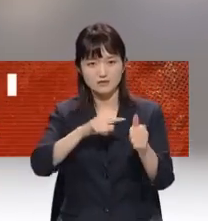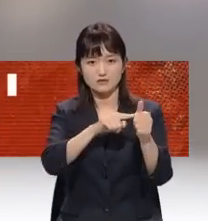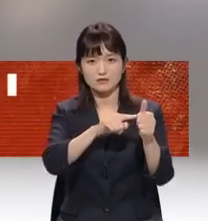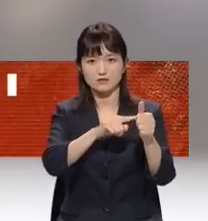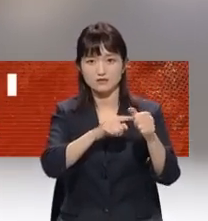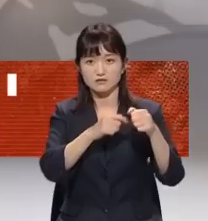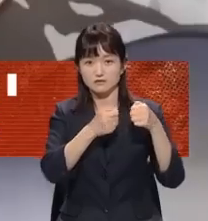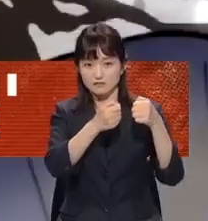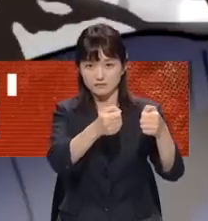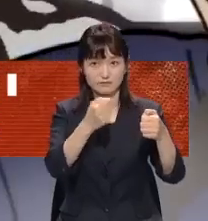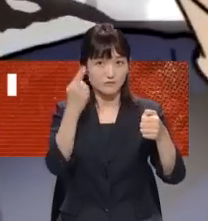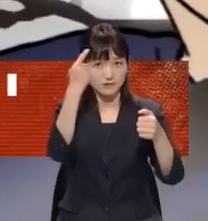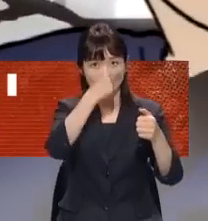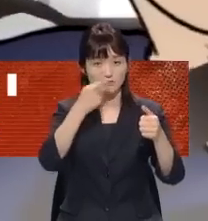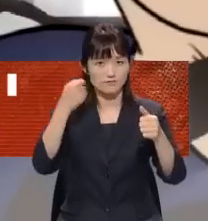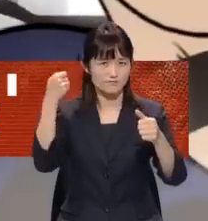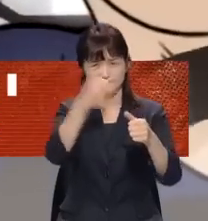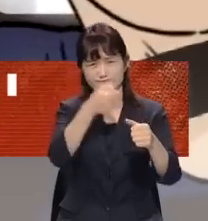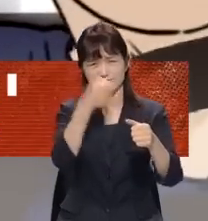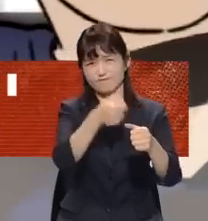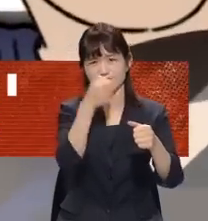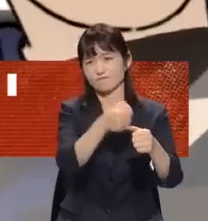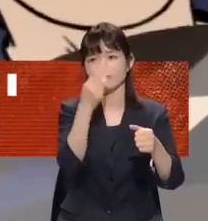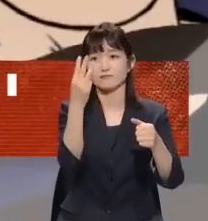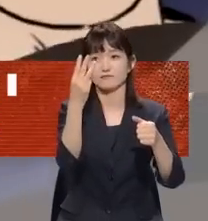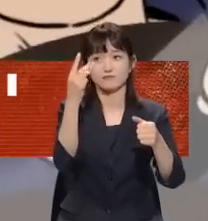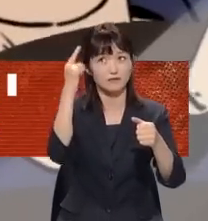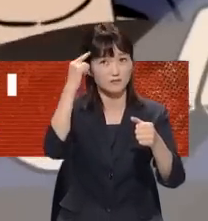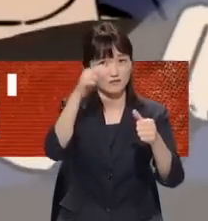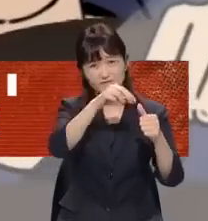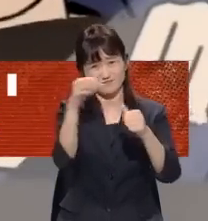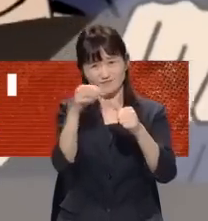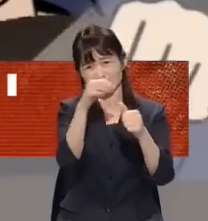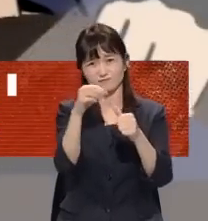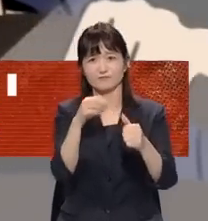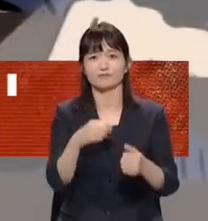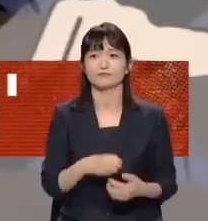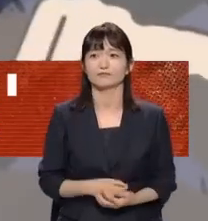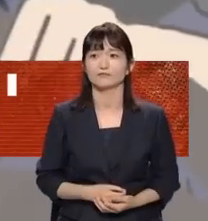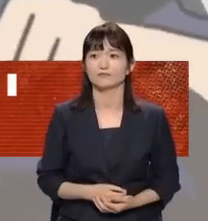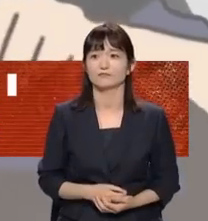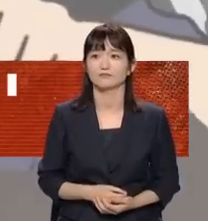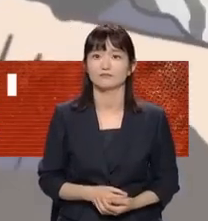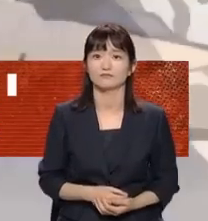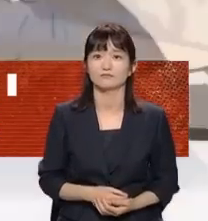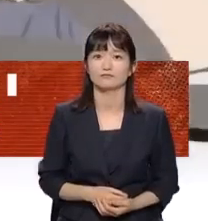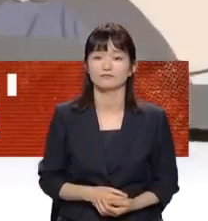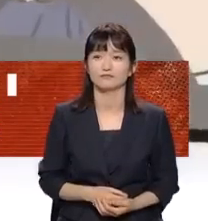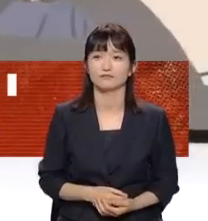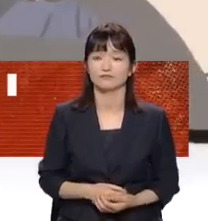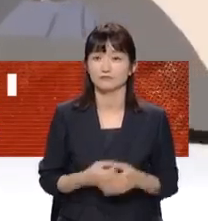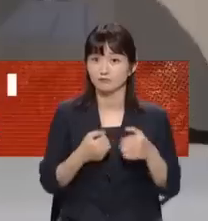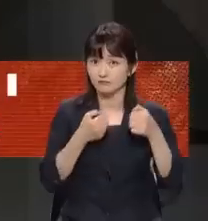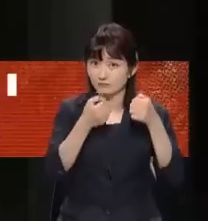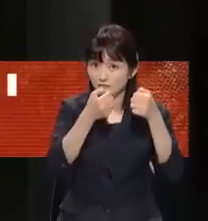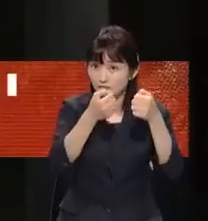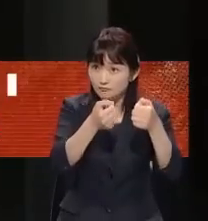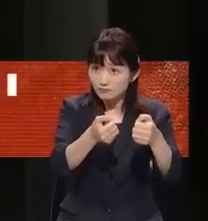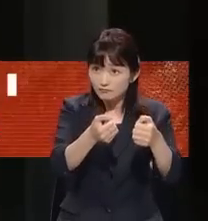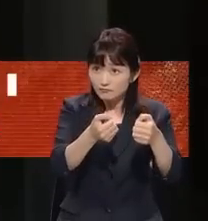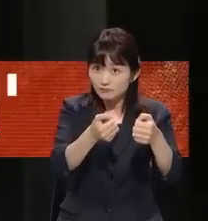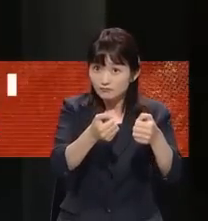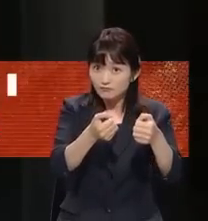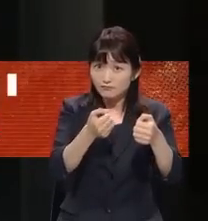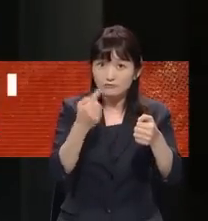남자친구의 얼굴을 주먹으로 세 번 때렸습니다 그리고 머리를 잡아당기기까지 했습니다 운전 중에